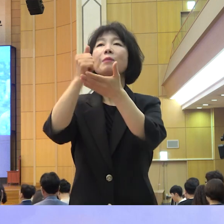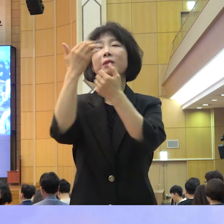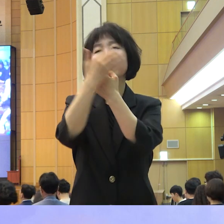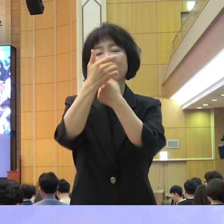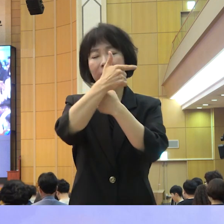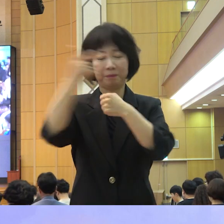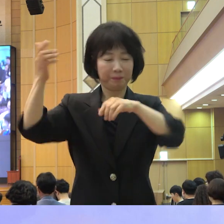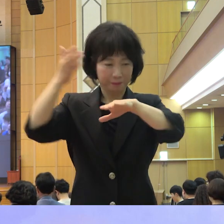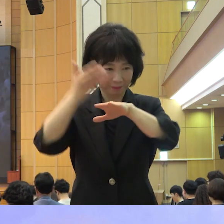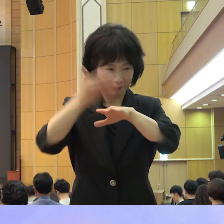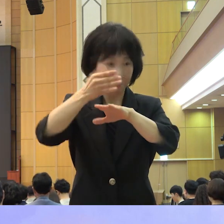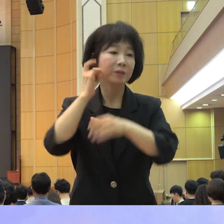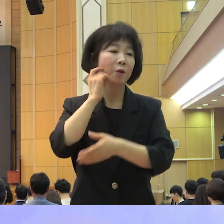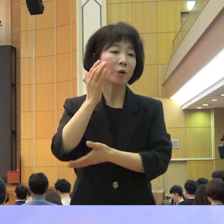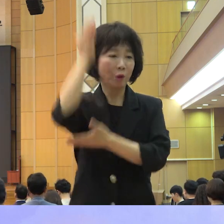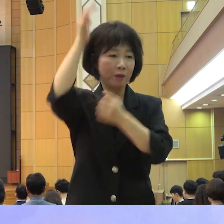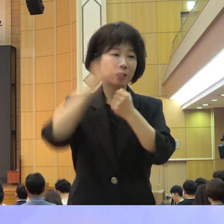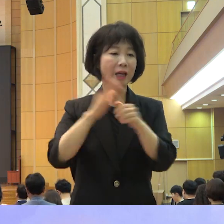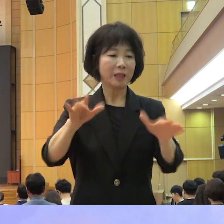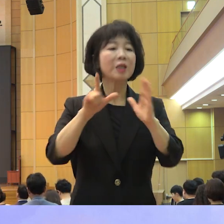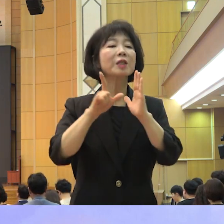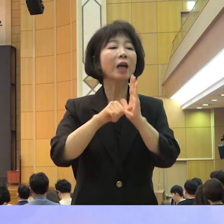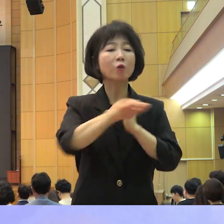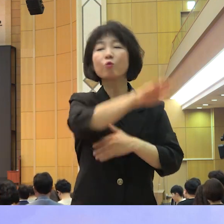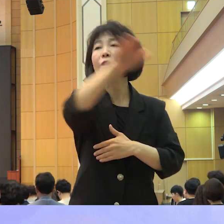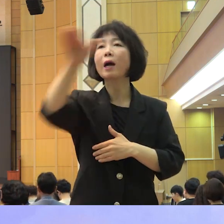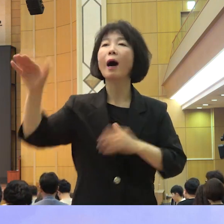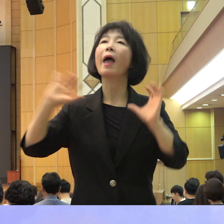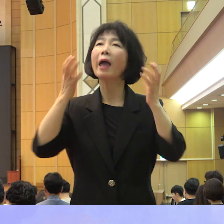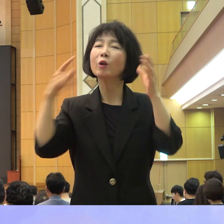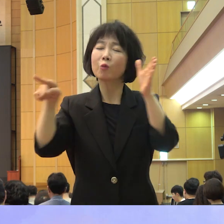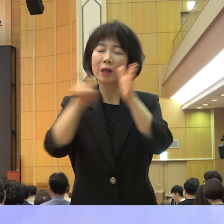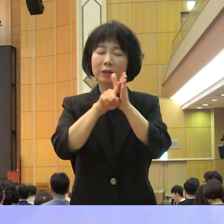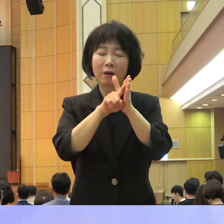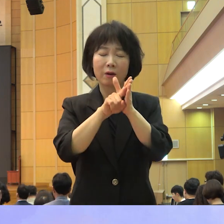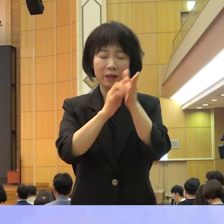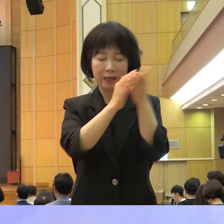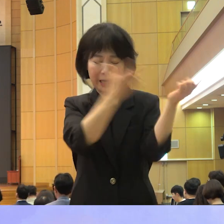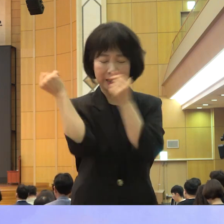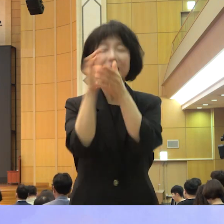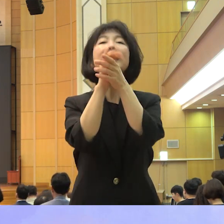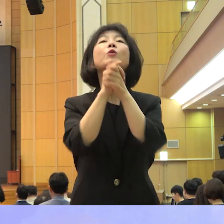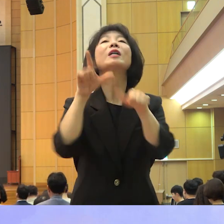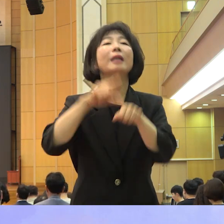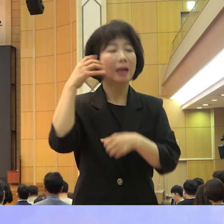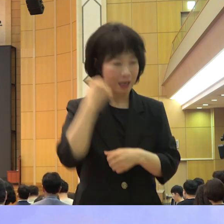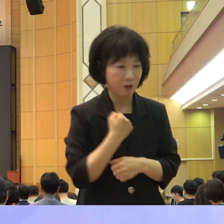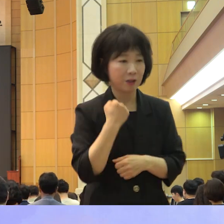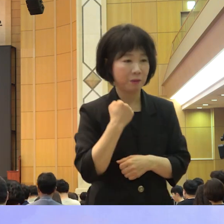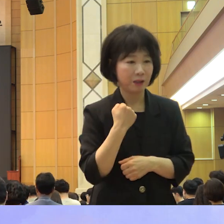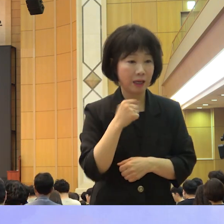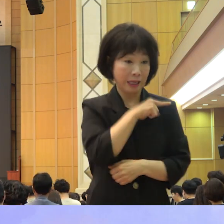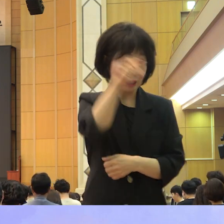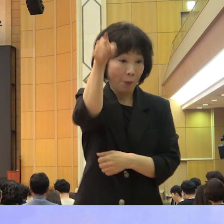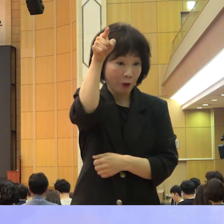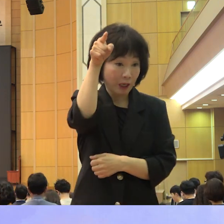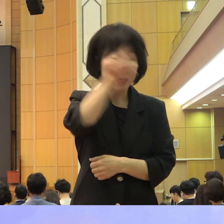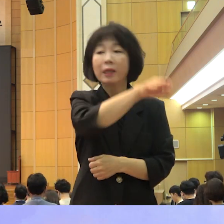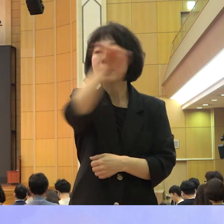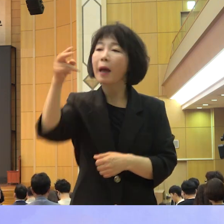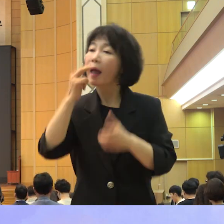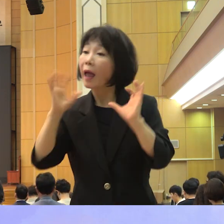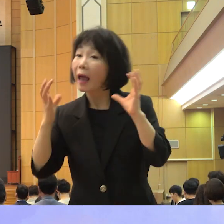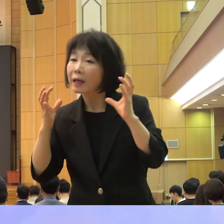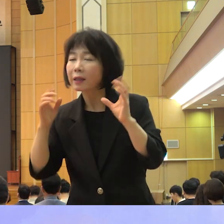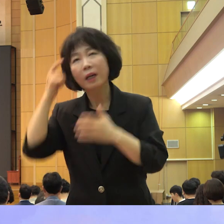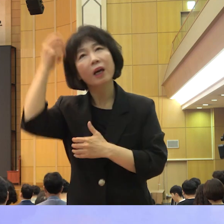은혜와 사랑을 감사를 드립니다. 이 시간 우리가 아이들을 위하여서 기도하는 시간을 갖습니다. 첫 번째로 이